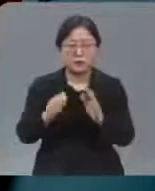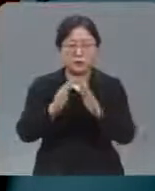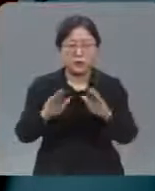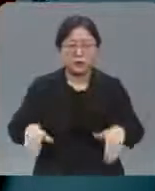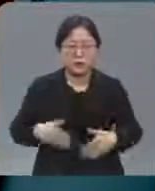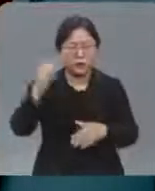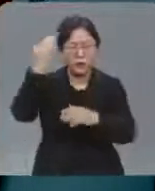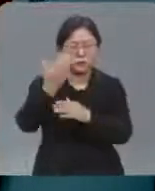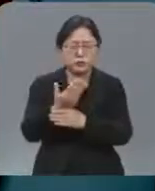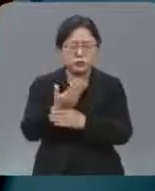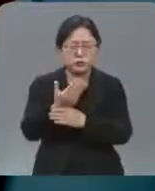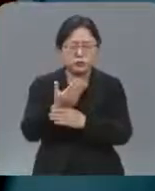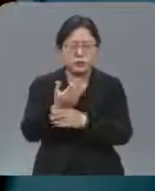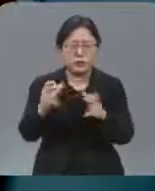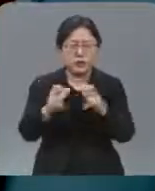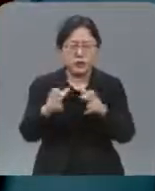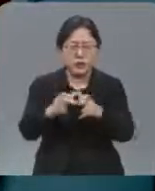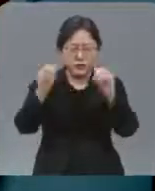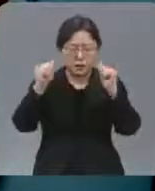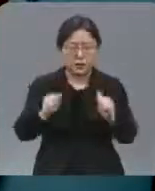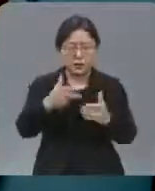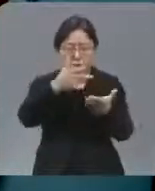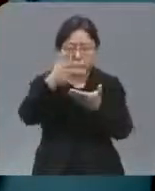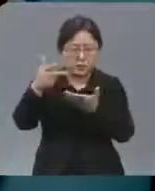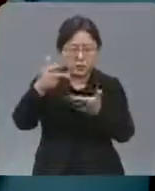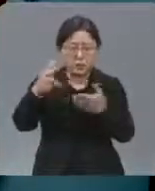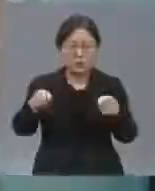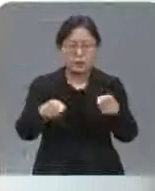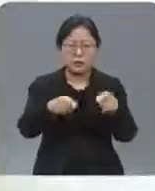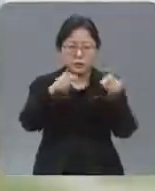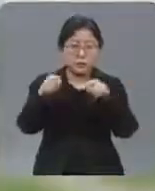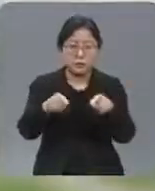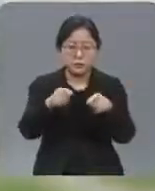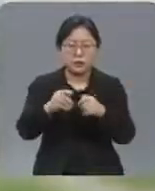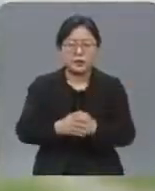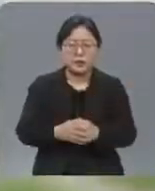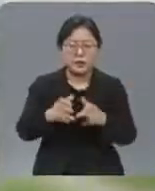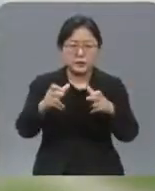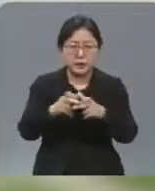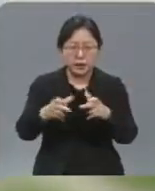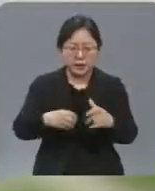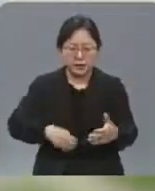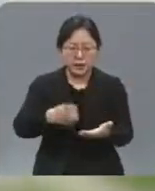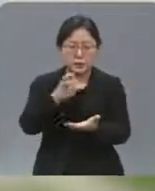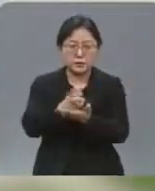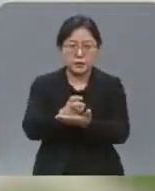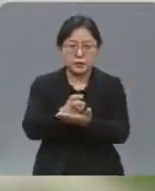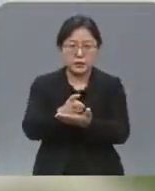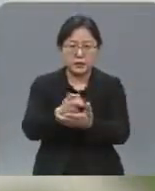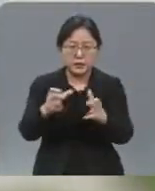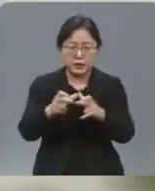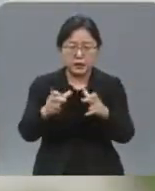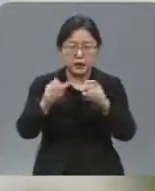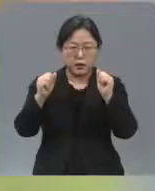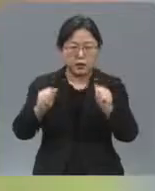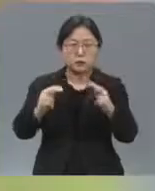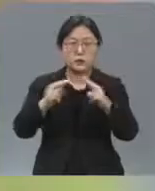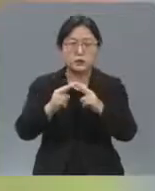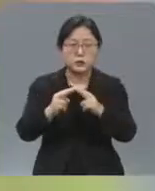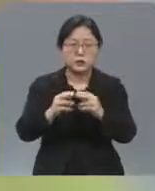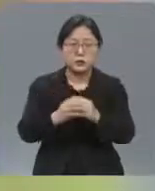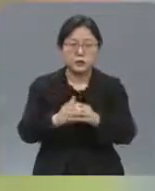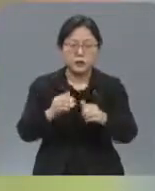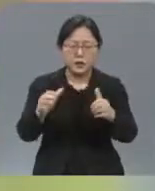화순의 한 장애인 거주시설 cctv 에 촬영된 양상입니다 장애인복지 법에 따라 2 장애인 거주시설 에도